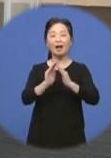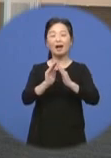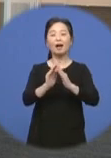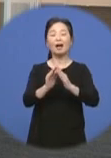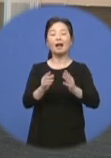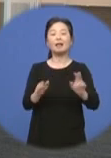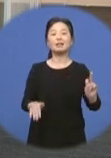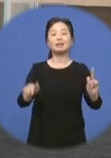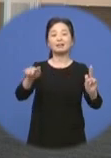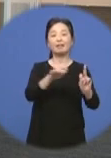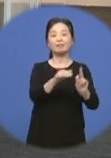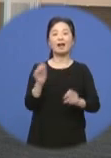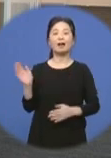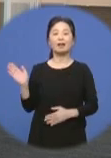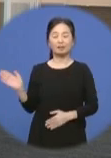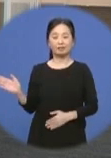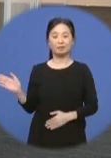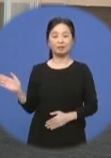ター